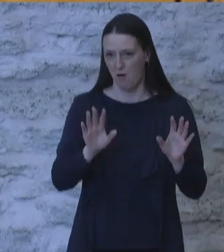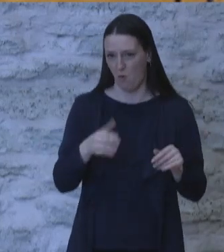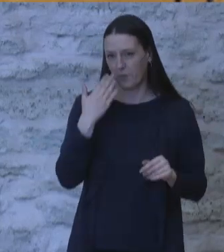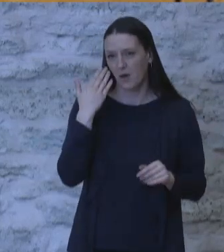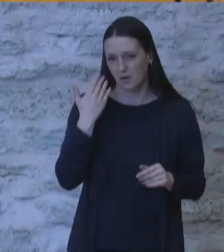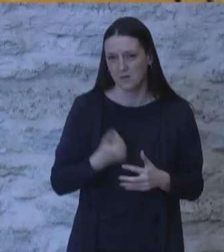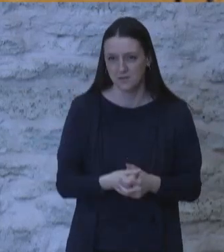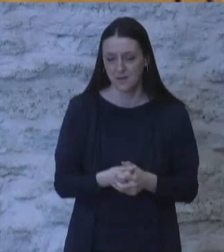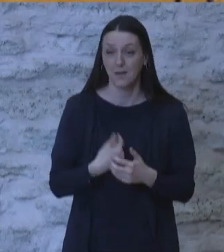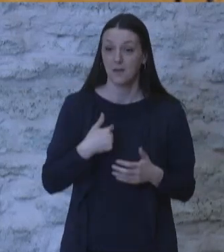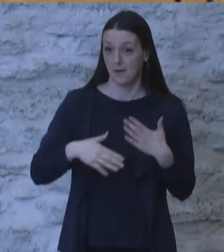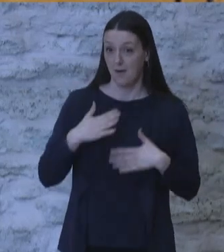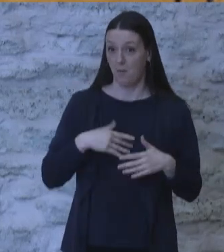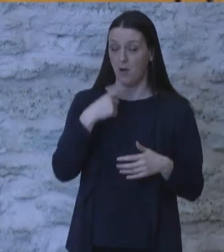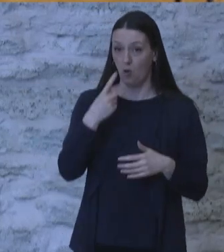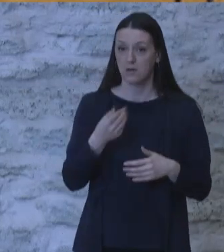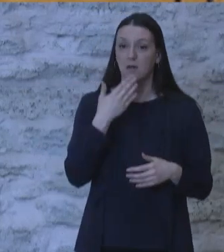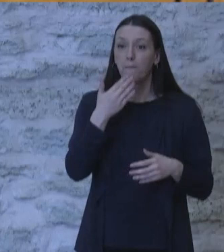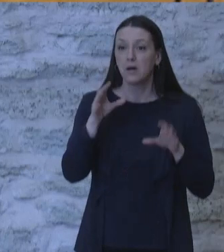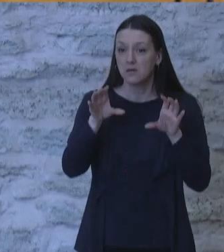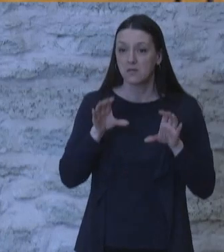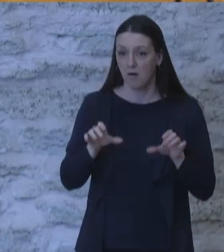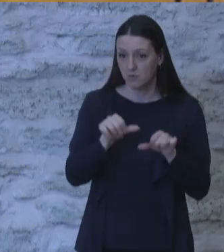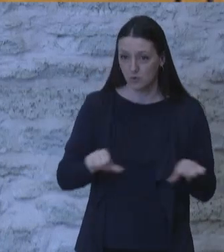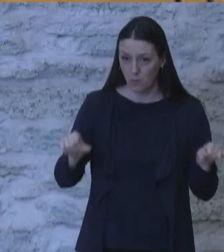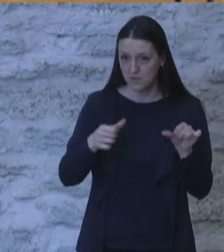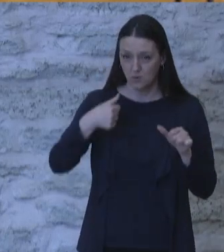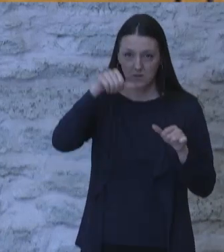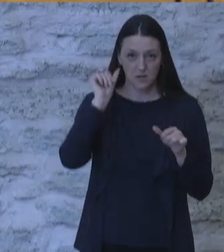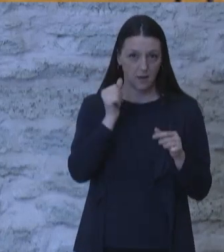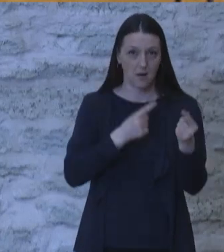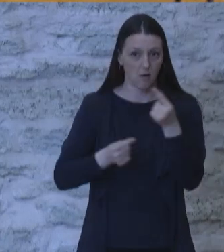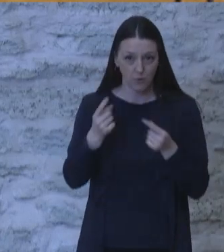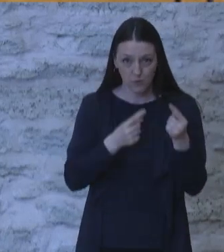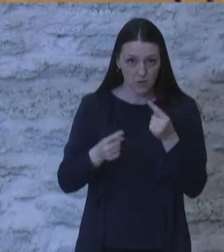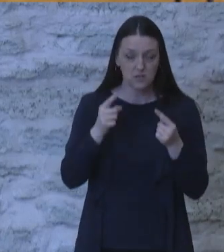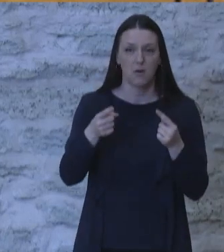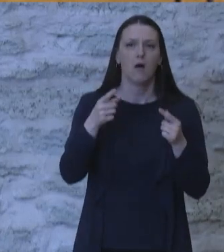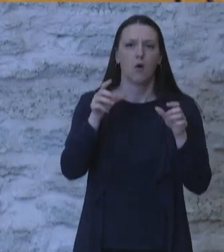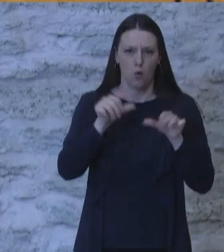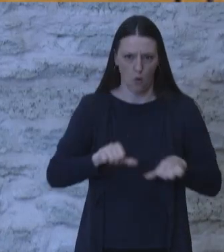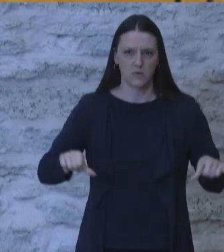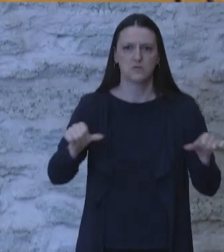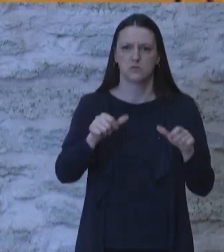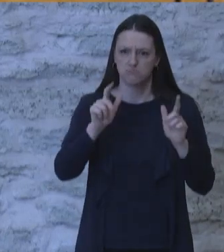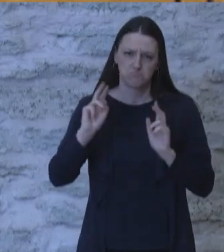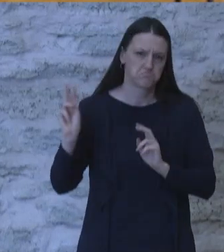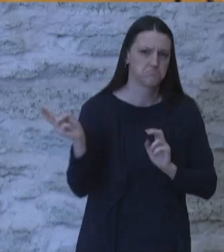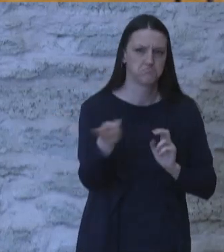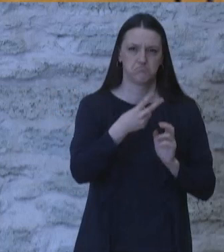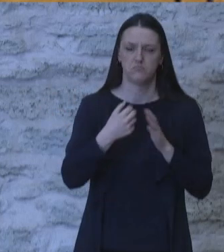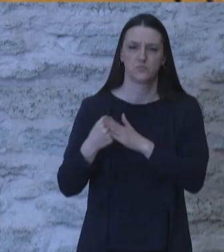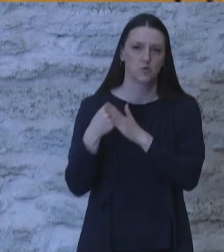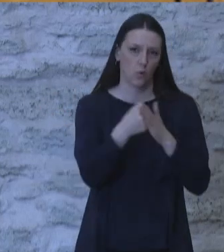hea meel öelda, et põhisjalt komisjonis, kui me eileste teemat arutasime, siis komisjon konsensuslikult toetas, et seda